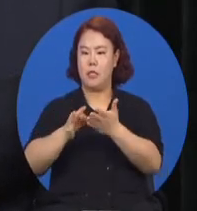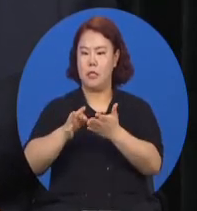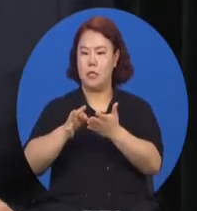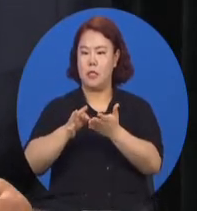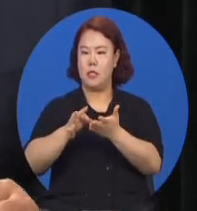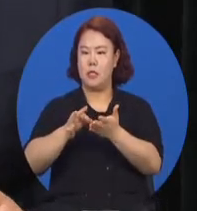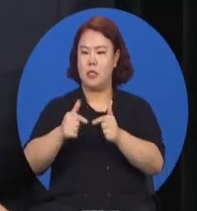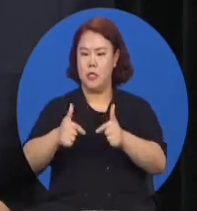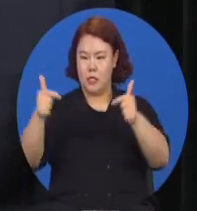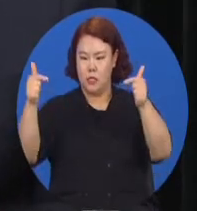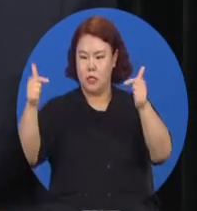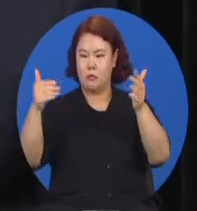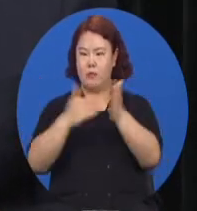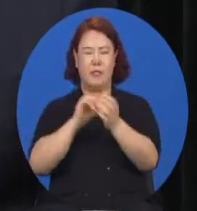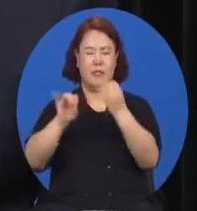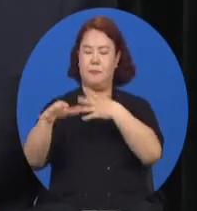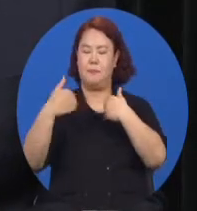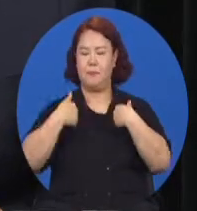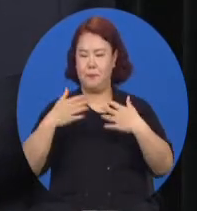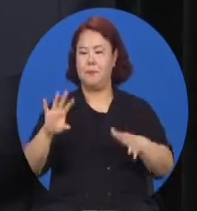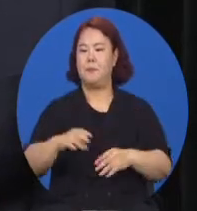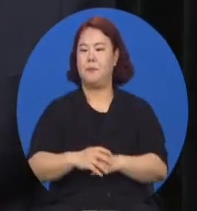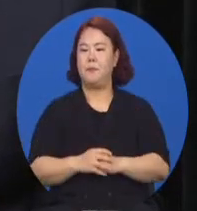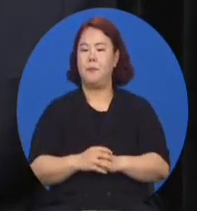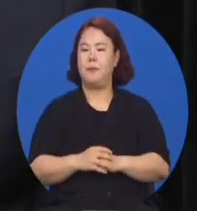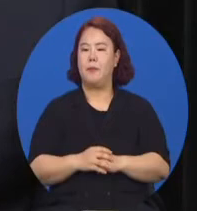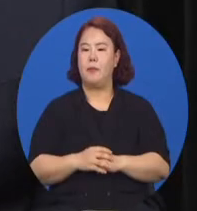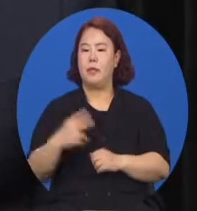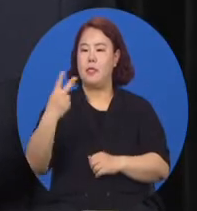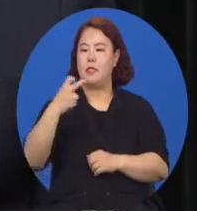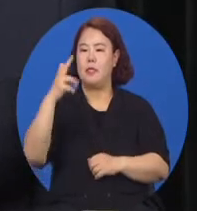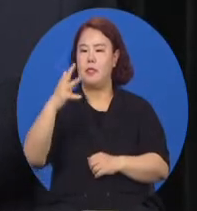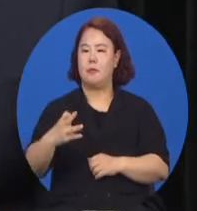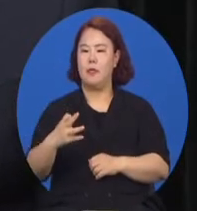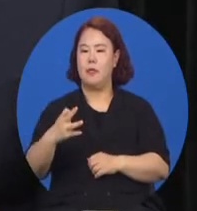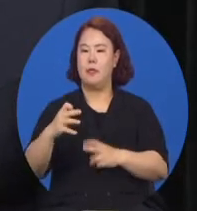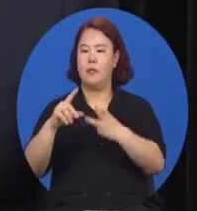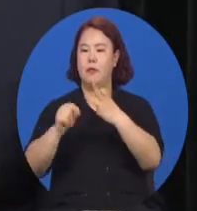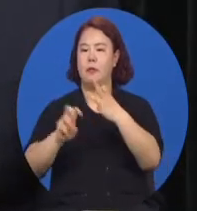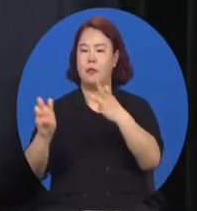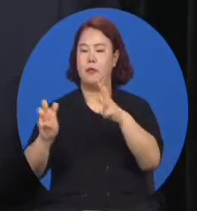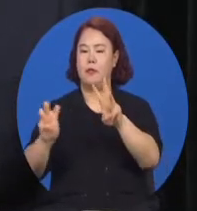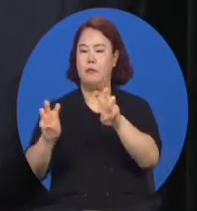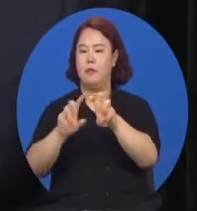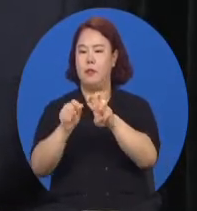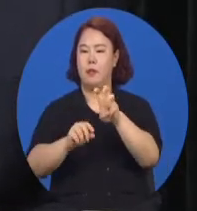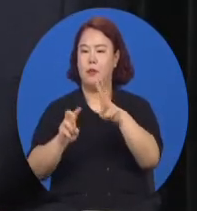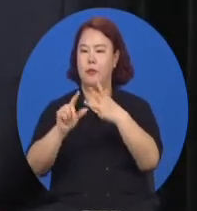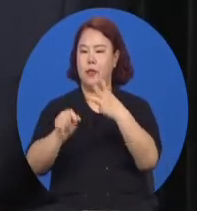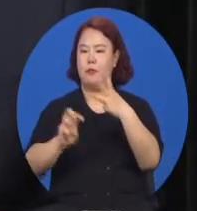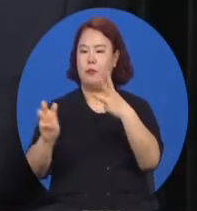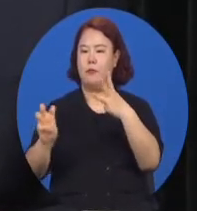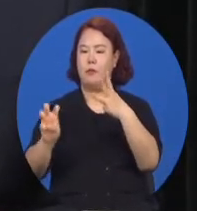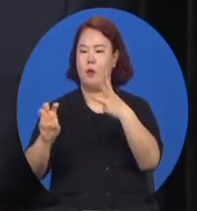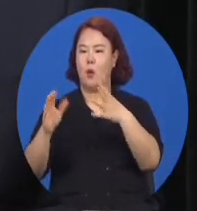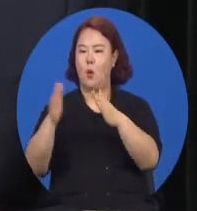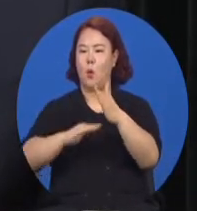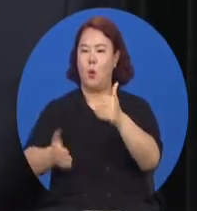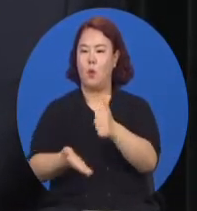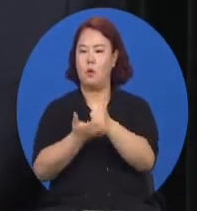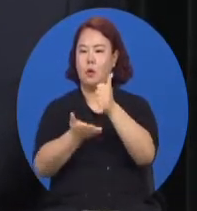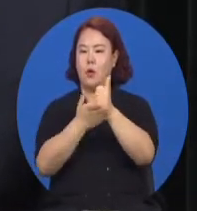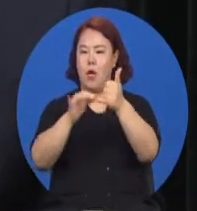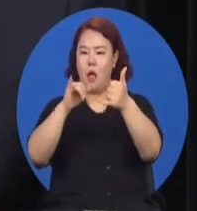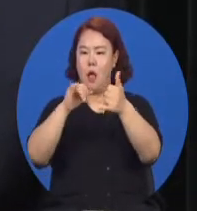있습니다. 이건 뭐 답변은 필요 없고요. 2014년 3월 30일 공천과 관련해서 저하고 약속을 하시길 한 번만